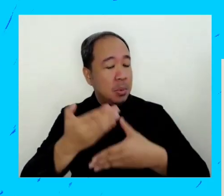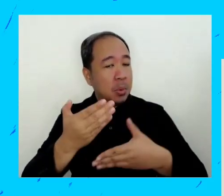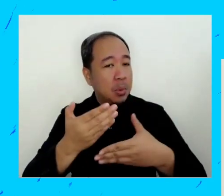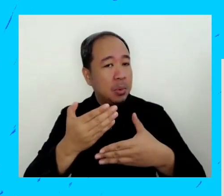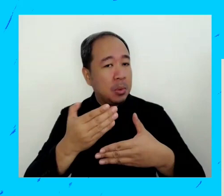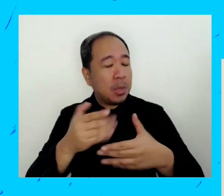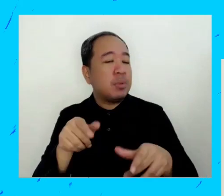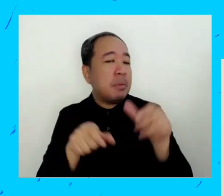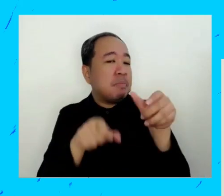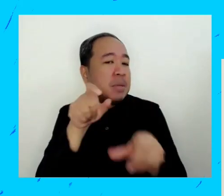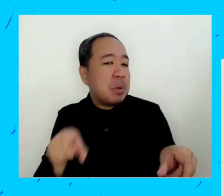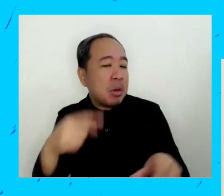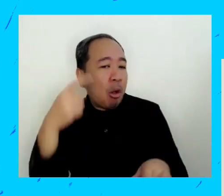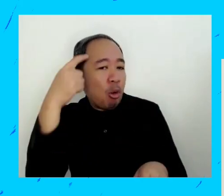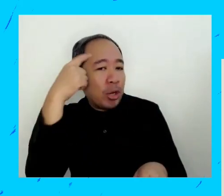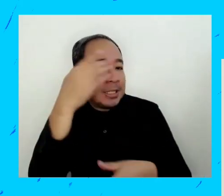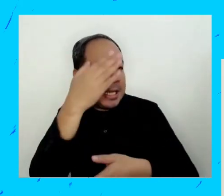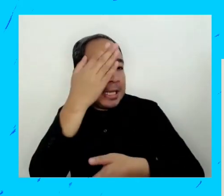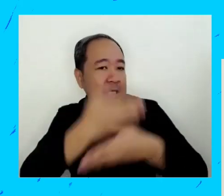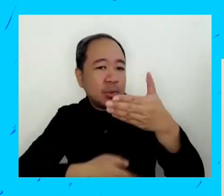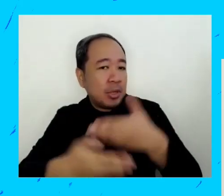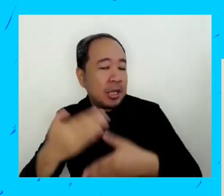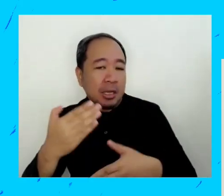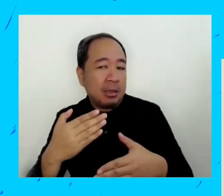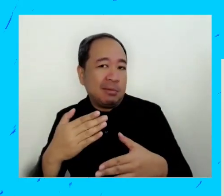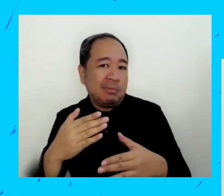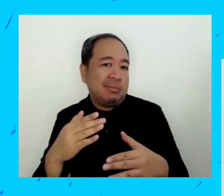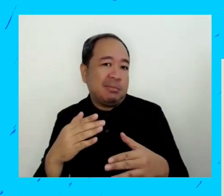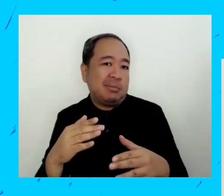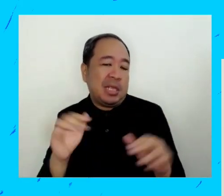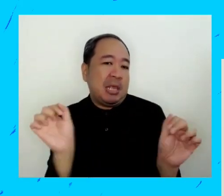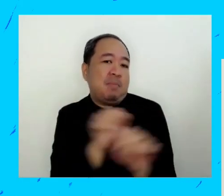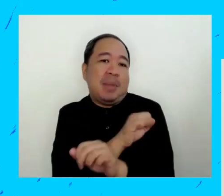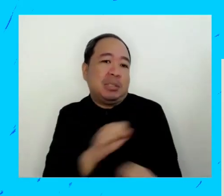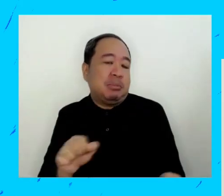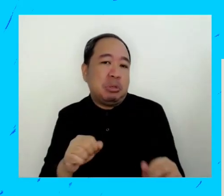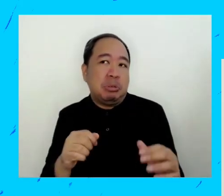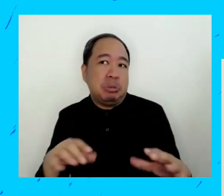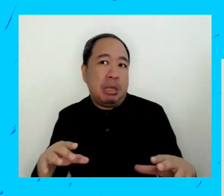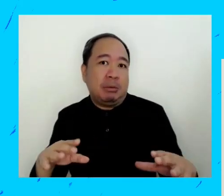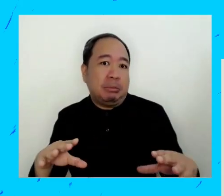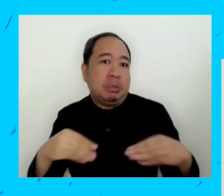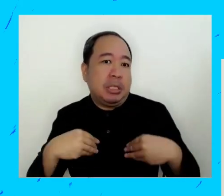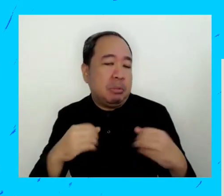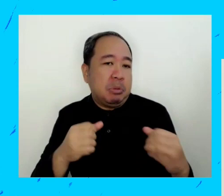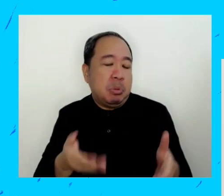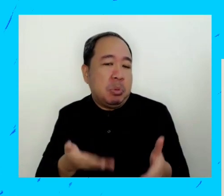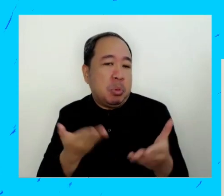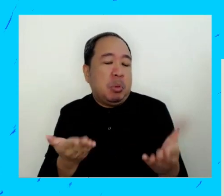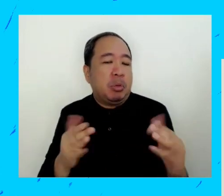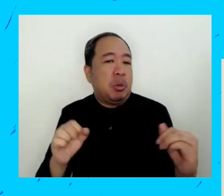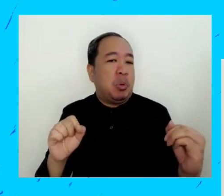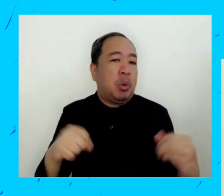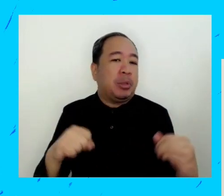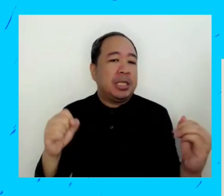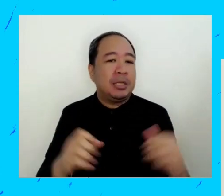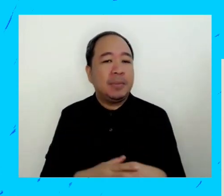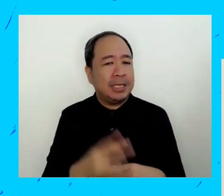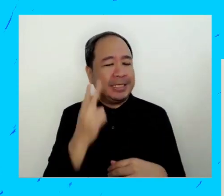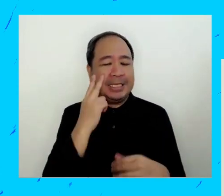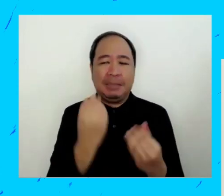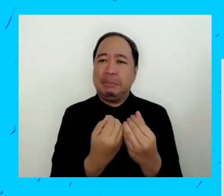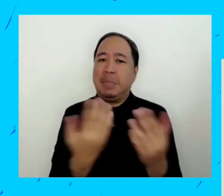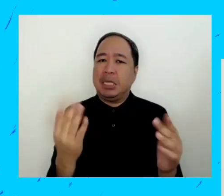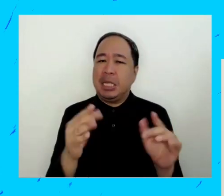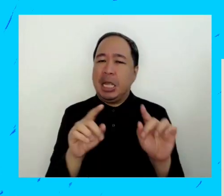qui ont des problèmes cognitifs ne peuvent pas donner leur consentement. Comme vous voyez, il y a des questions